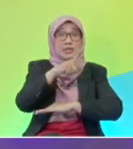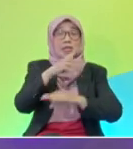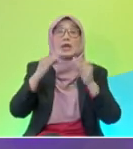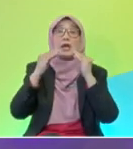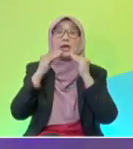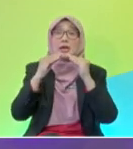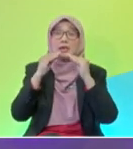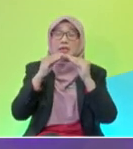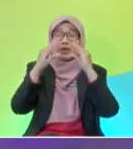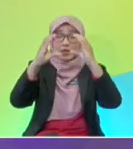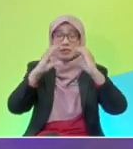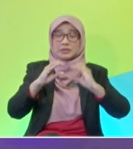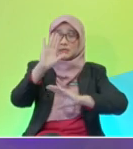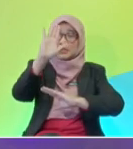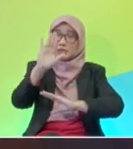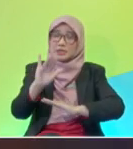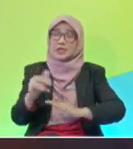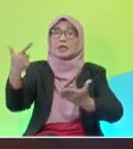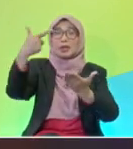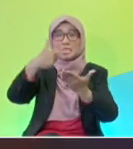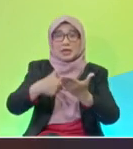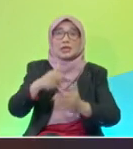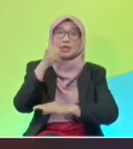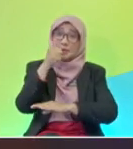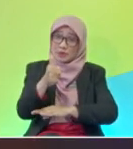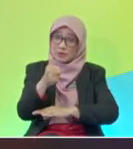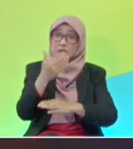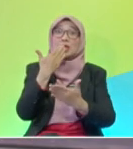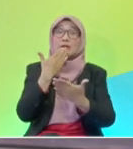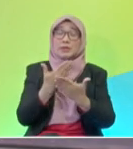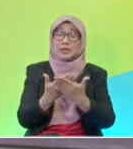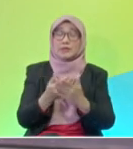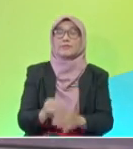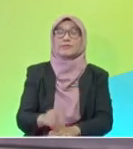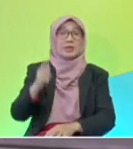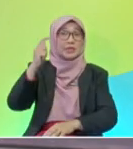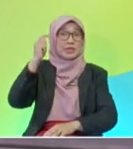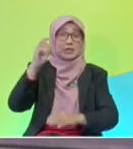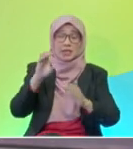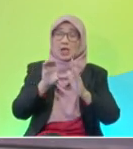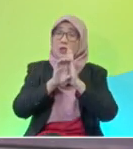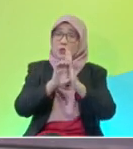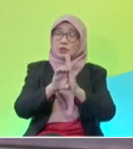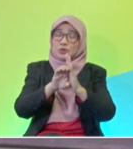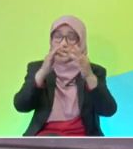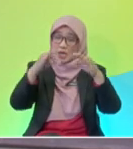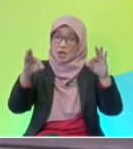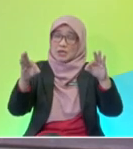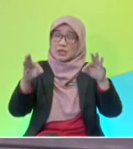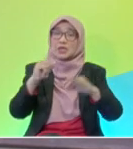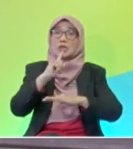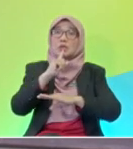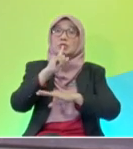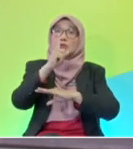berbudi bahasa baik Cikgu itu contoh bagi ayat suruhan kan Cikgu tapi apa bezanya ayat